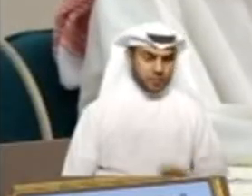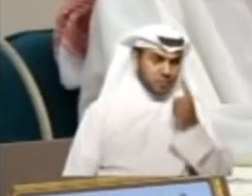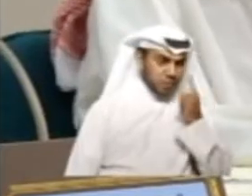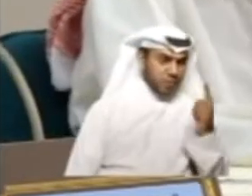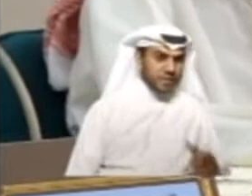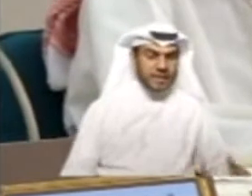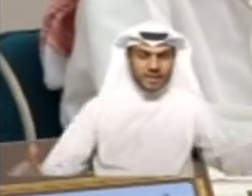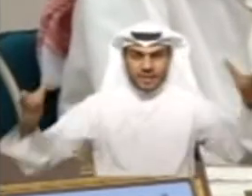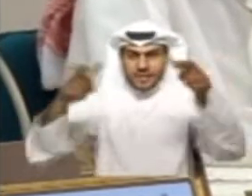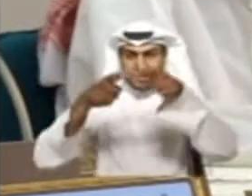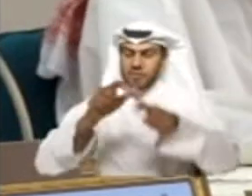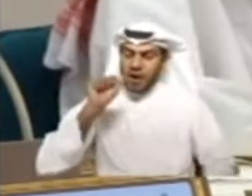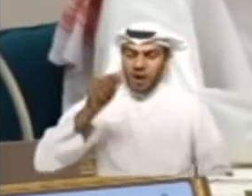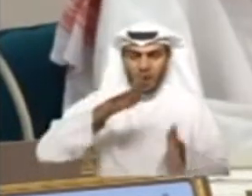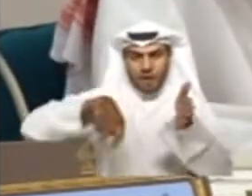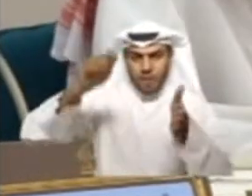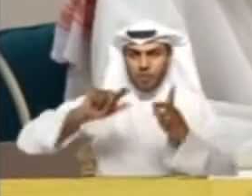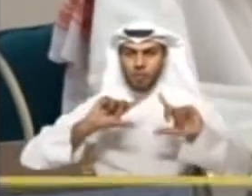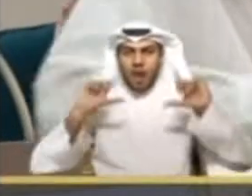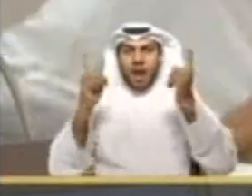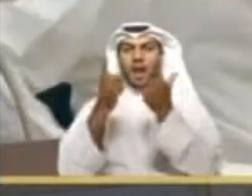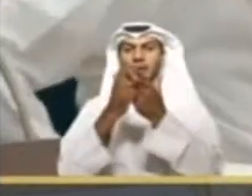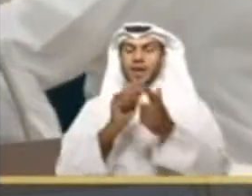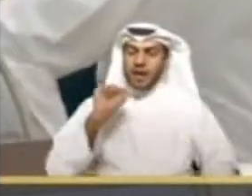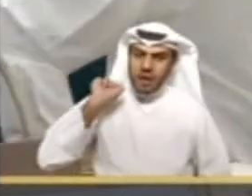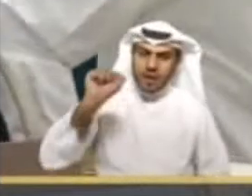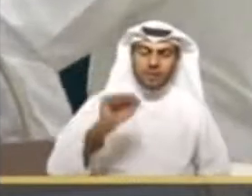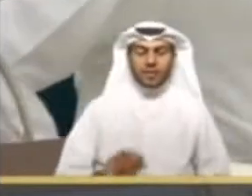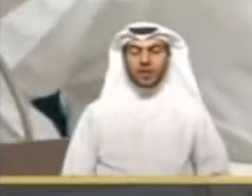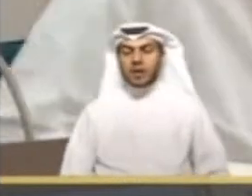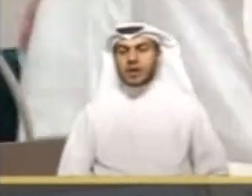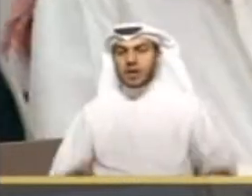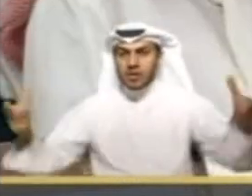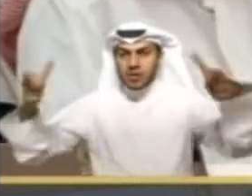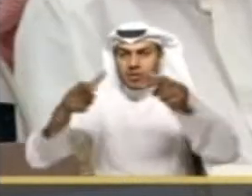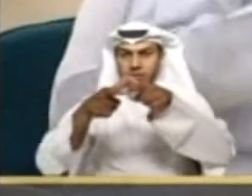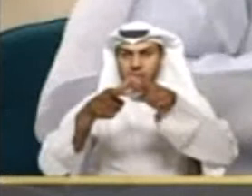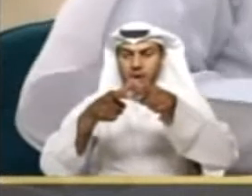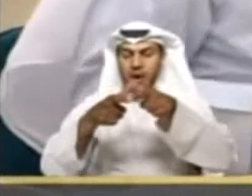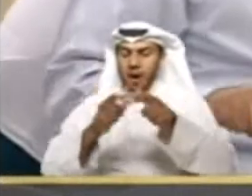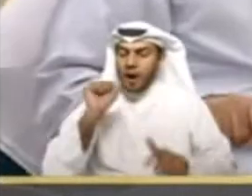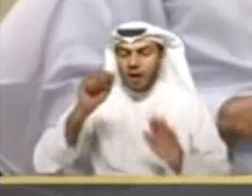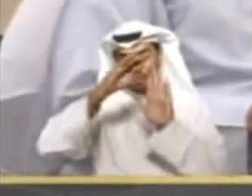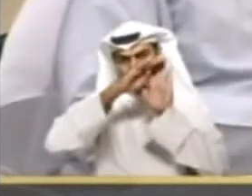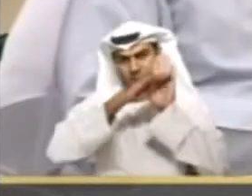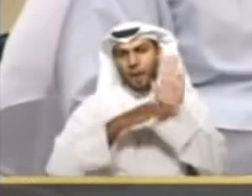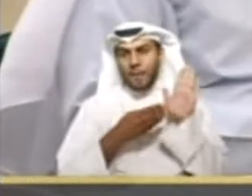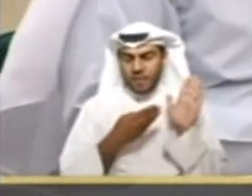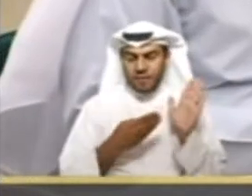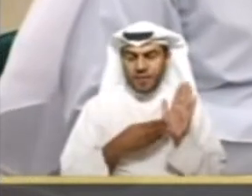استمرت اللجان البرلمانية في عقد اجتماعاتها العادية ومناقشة الموضوعات والملفات المدرجة على جدول